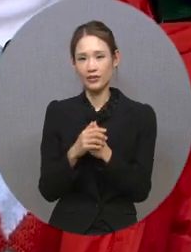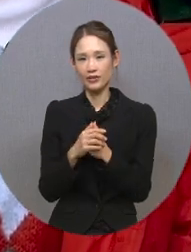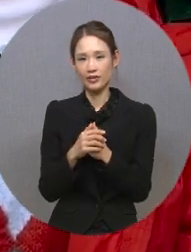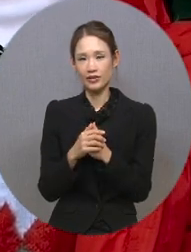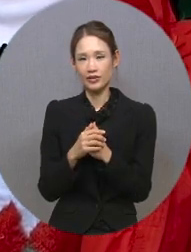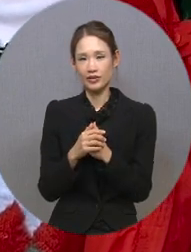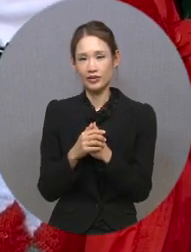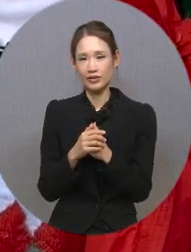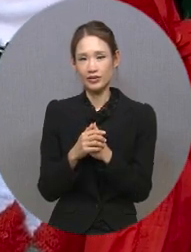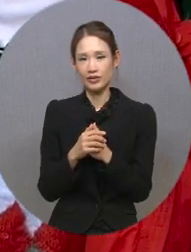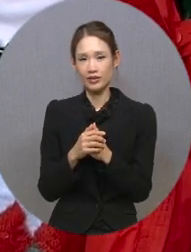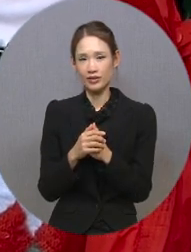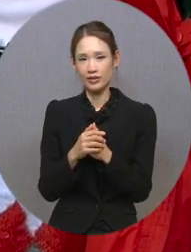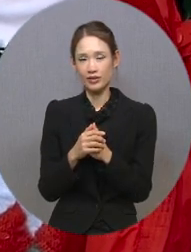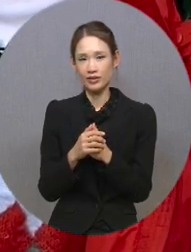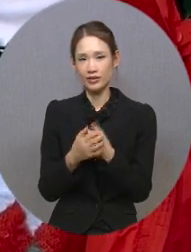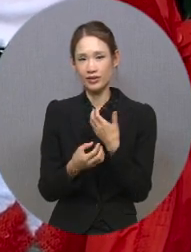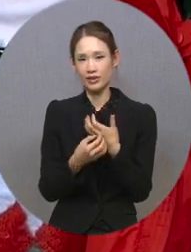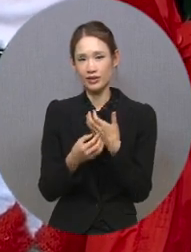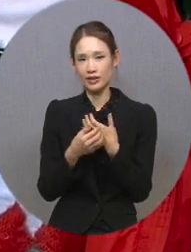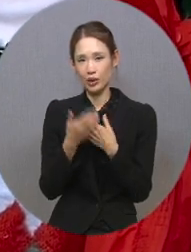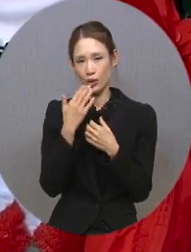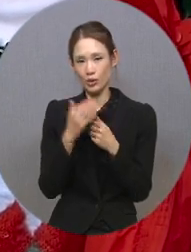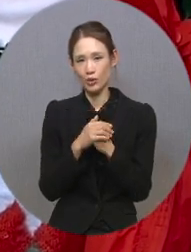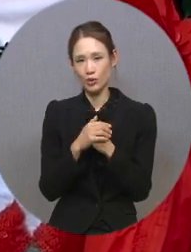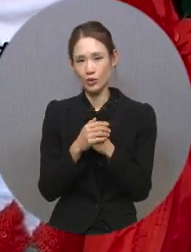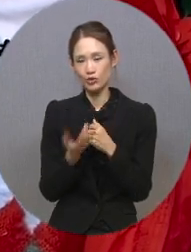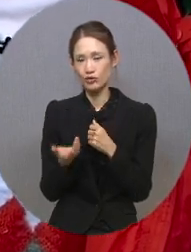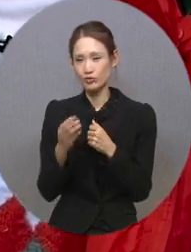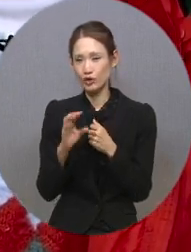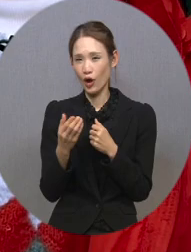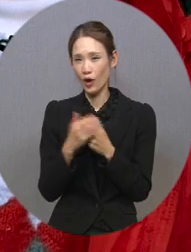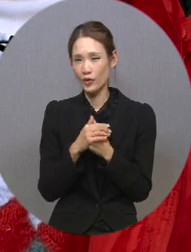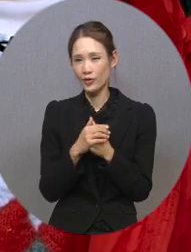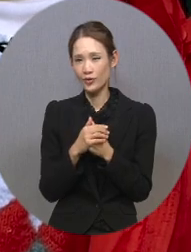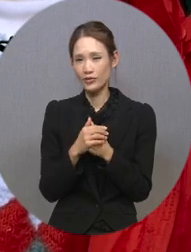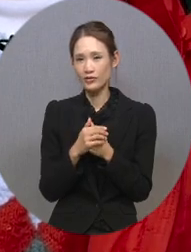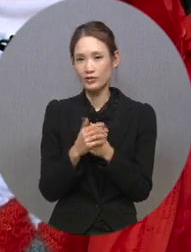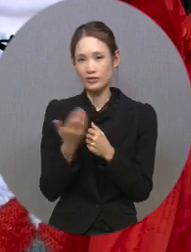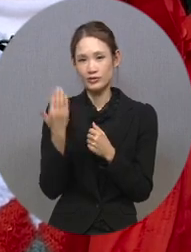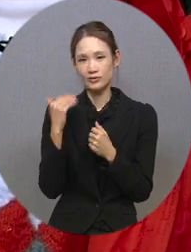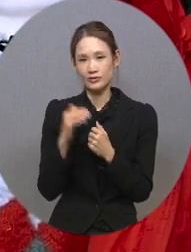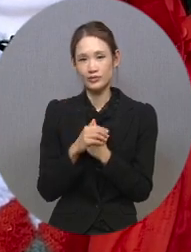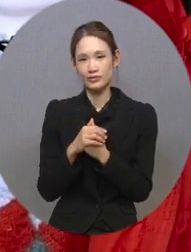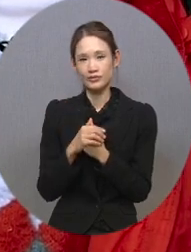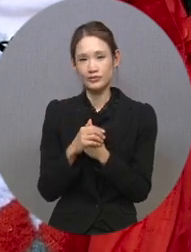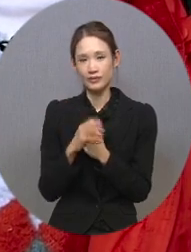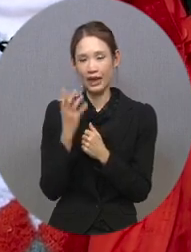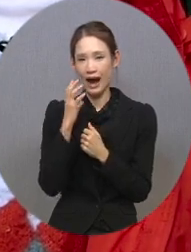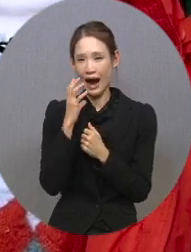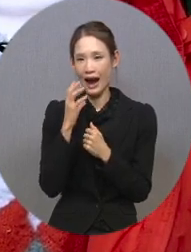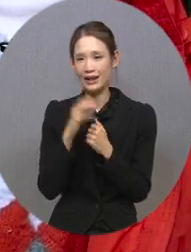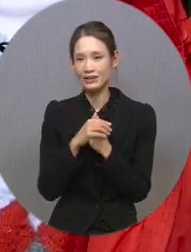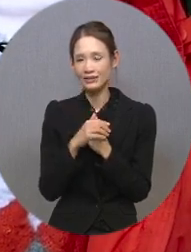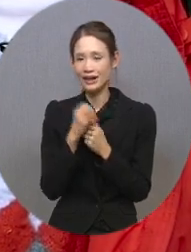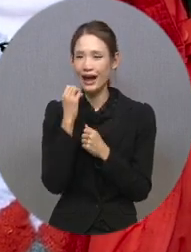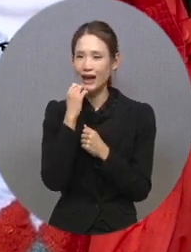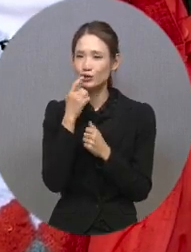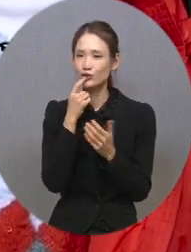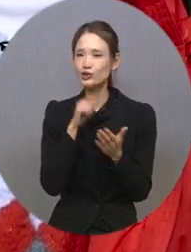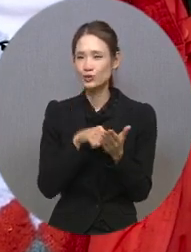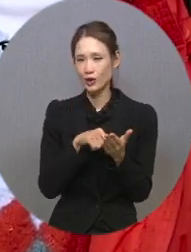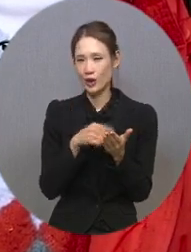이제 생과, 이게 쪄서 먹지만, 네. 이거 구워서, 그리고 요즘에 이제 거기 애들이 간식으로 쉽게, 네.